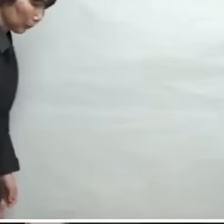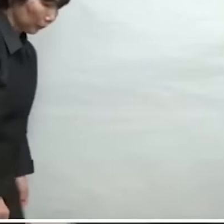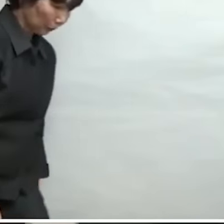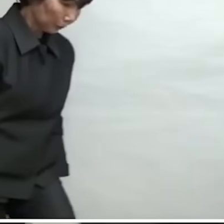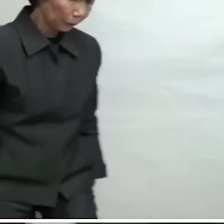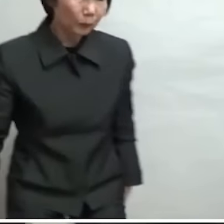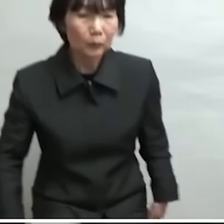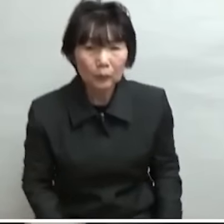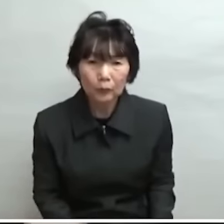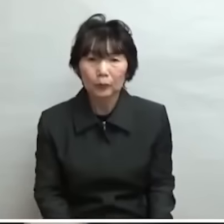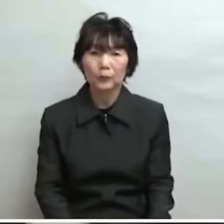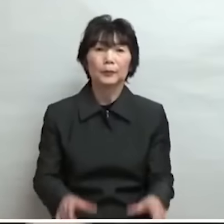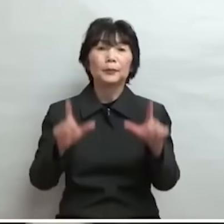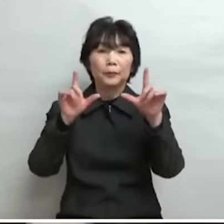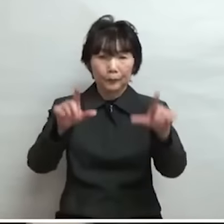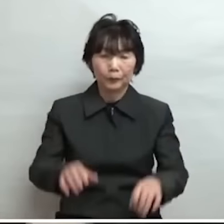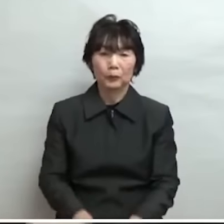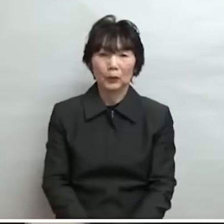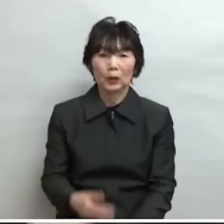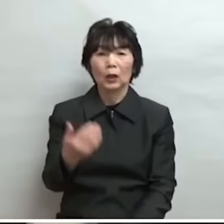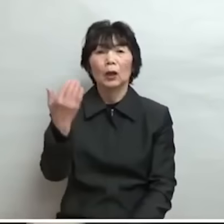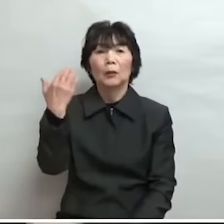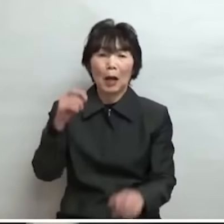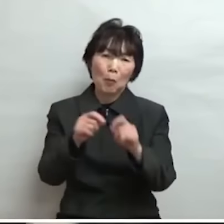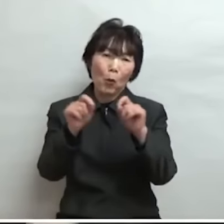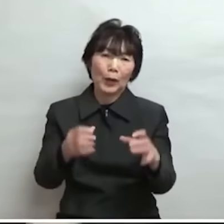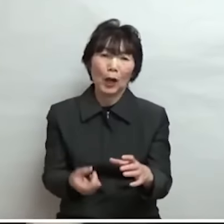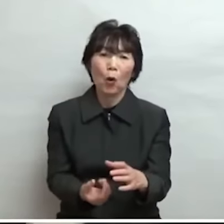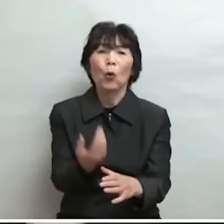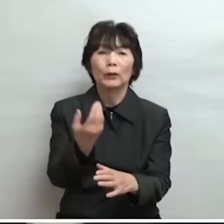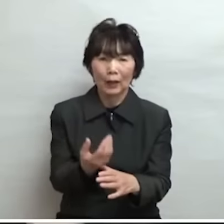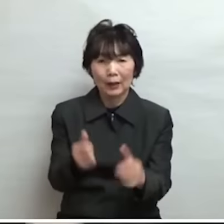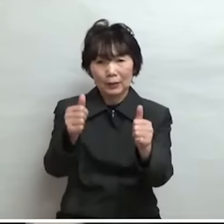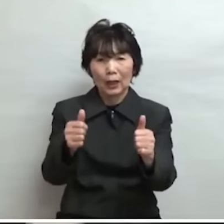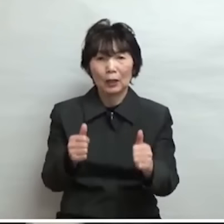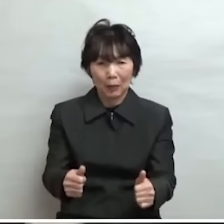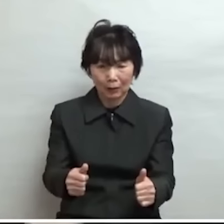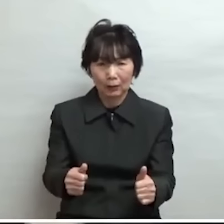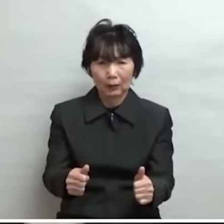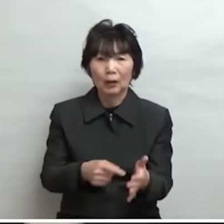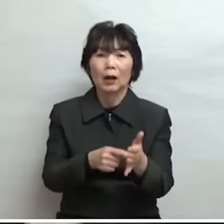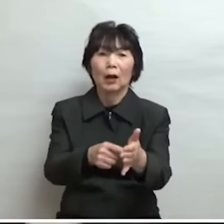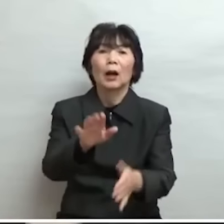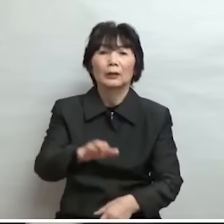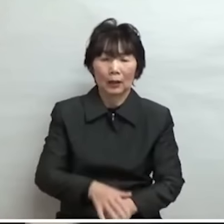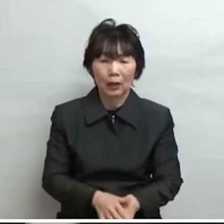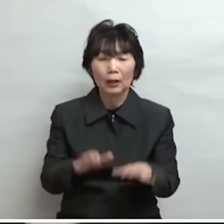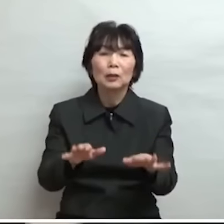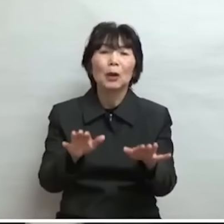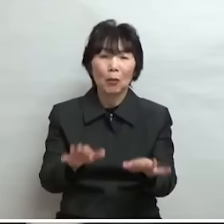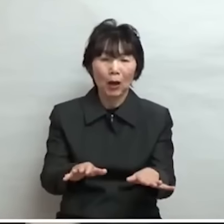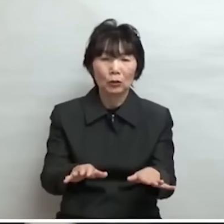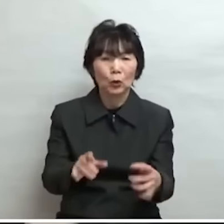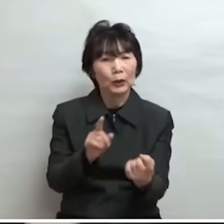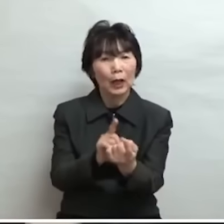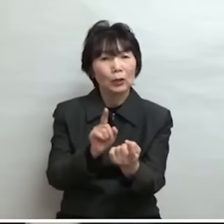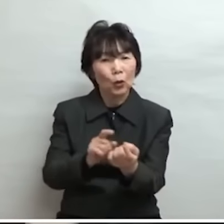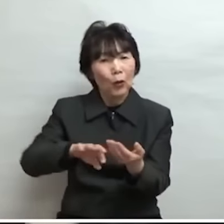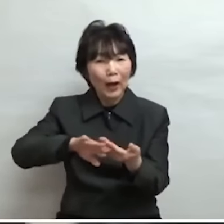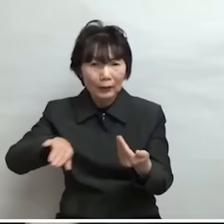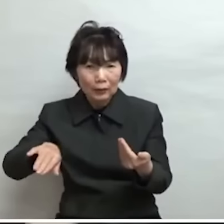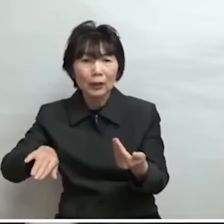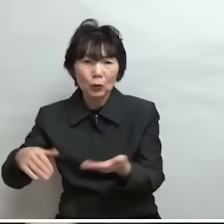当時その問題があってそういう裁判も起こされて、で碑そのものが今はその対象ではないという話も